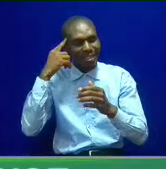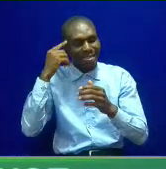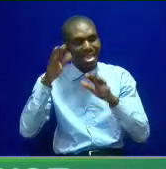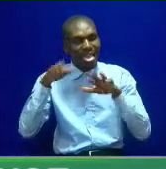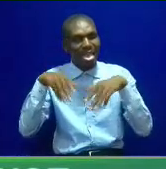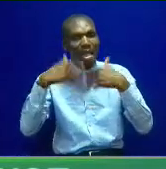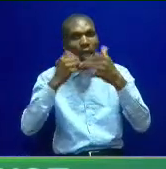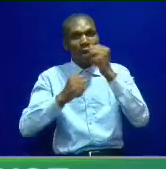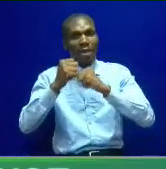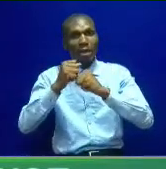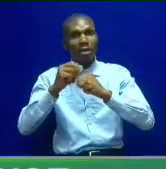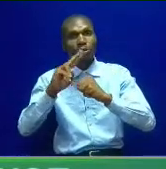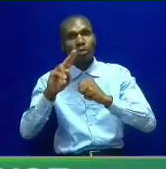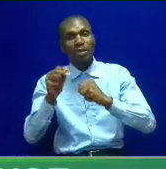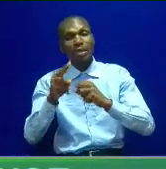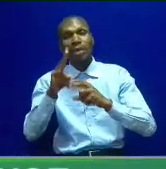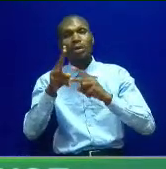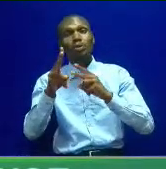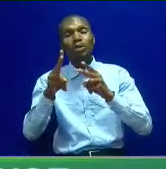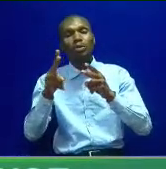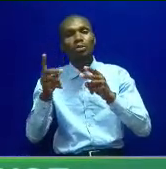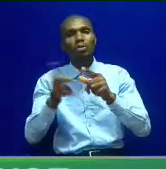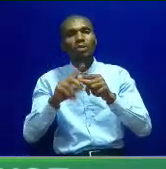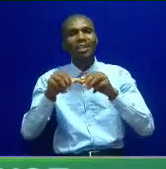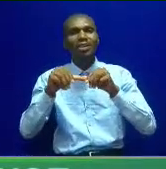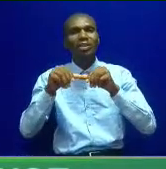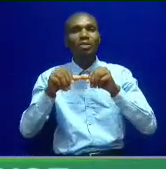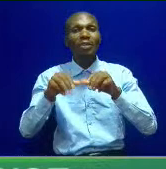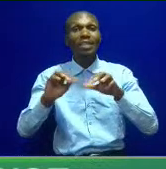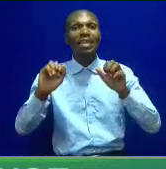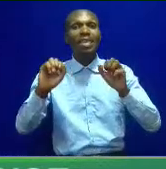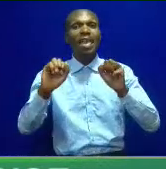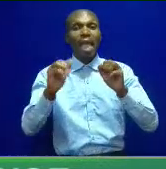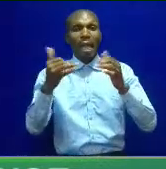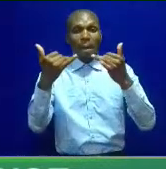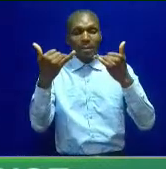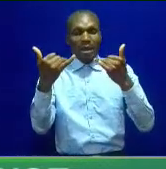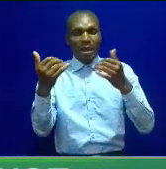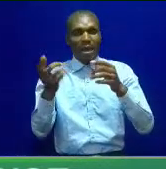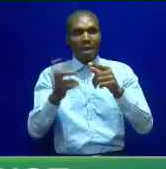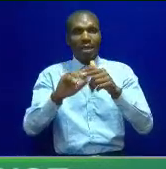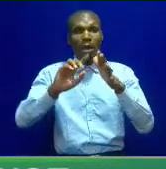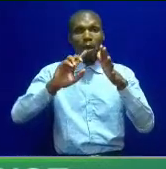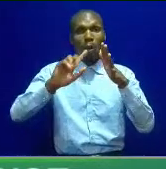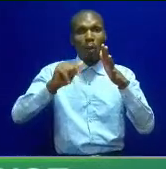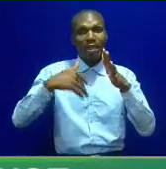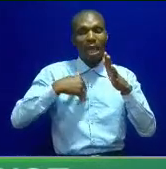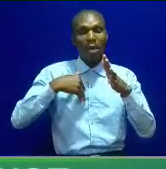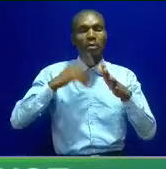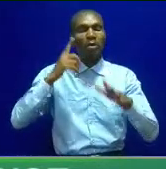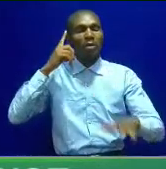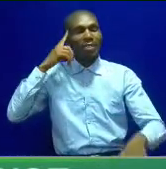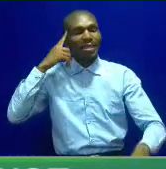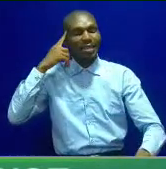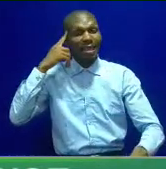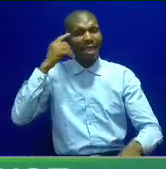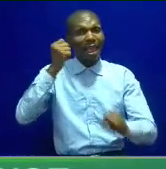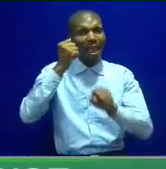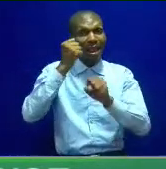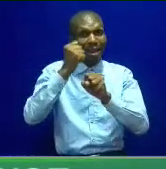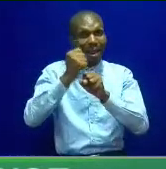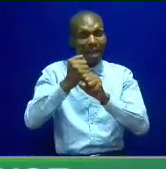mwaka we kirwe 2020 ogendrete ko bago ikabono ande nararia ya bakagerete agoche